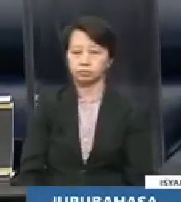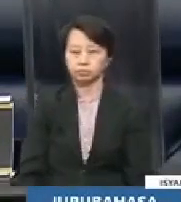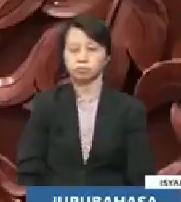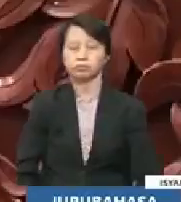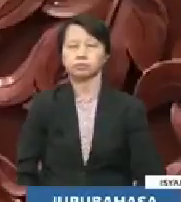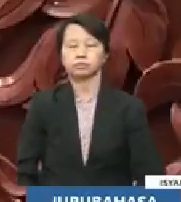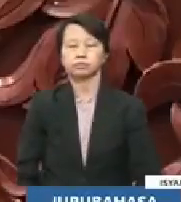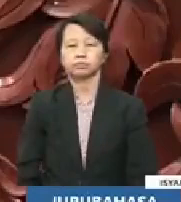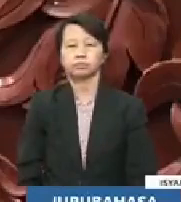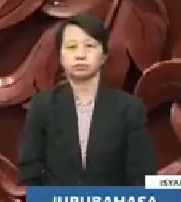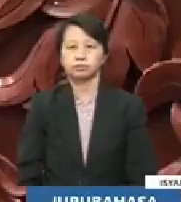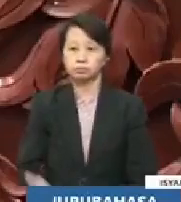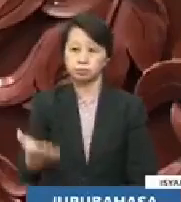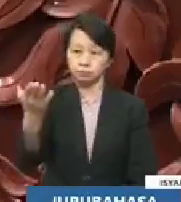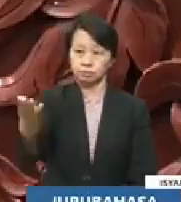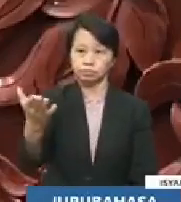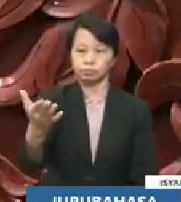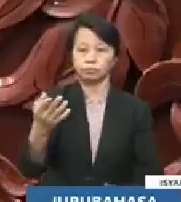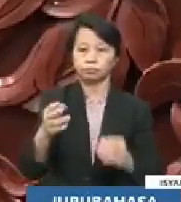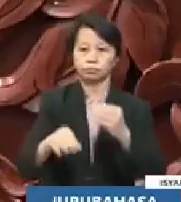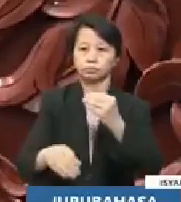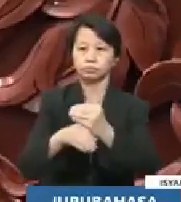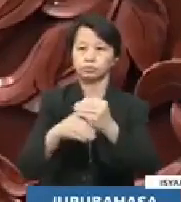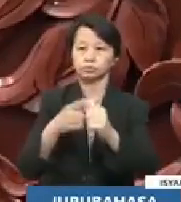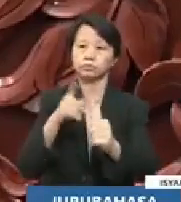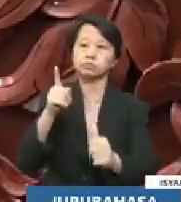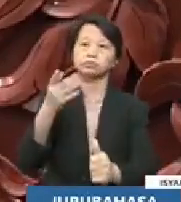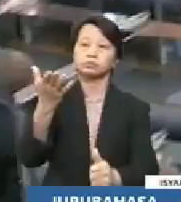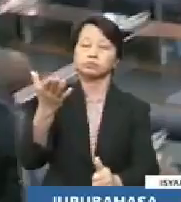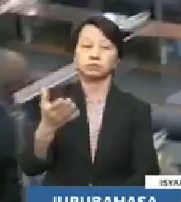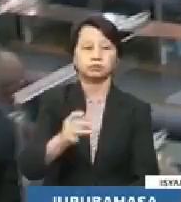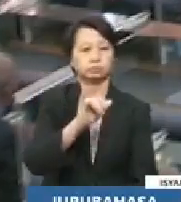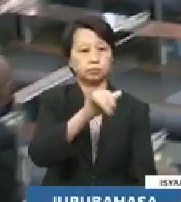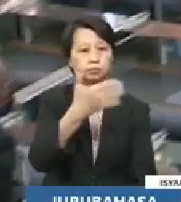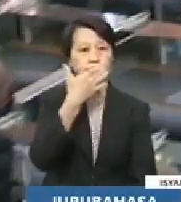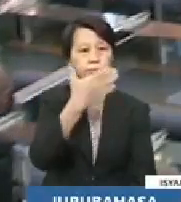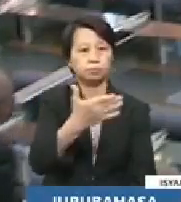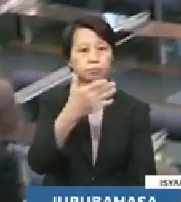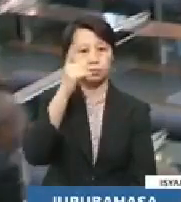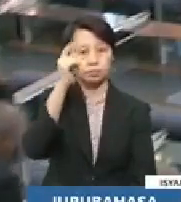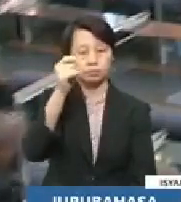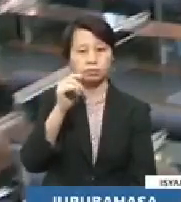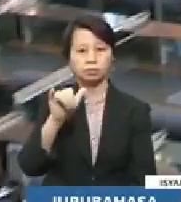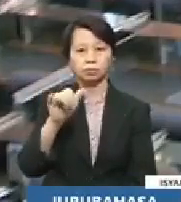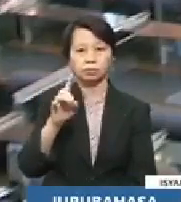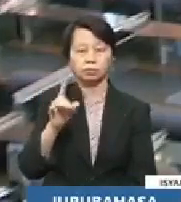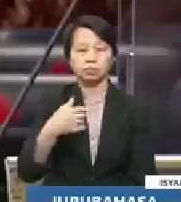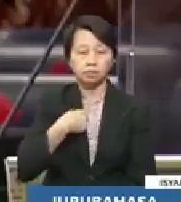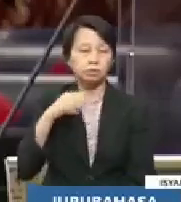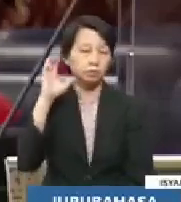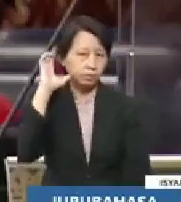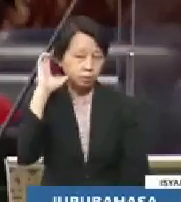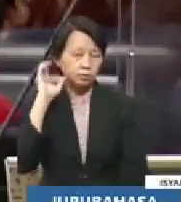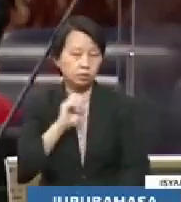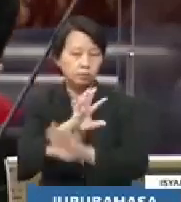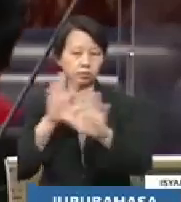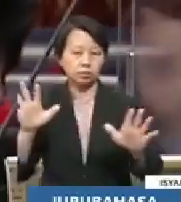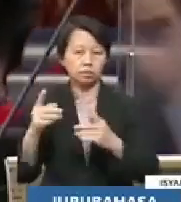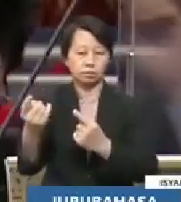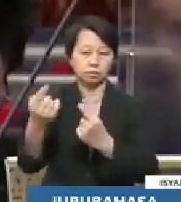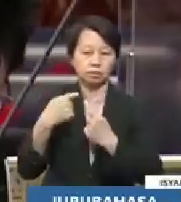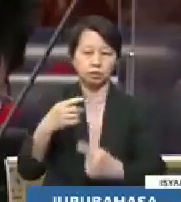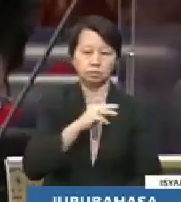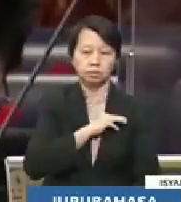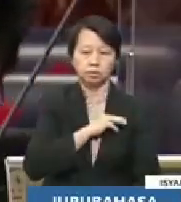Papar mereka anda soalan tambahan pertama terima kasih kita conficker dan dasar nggak jelas shop